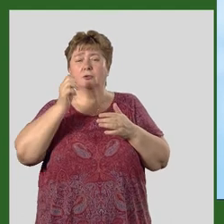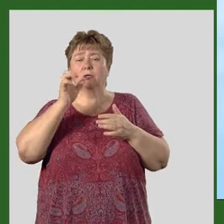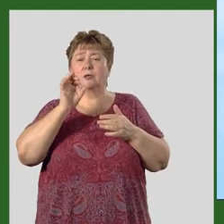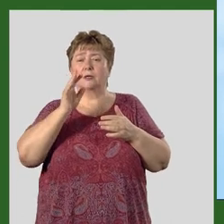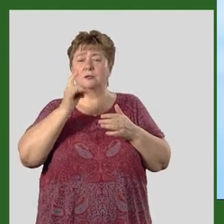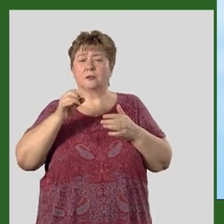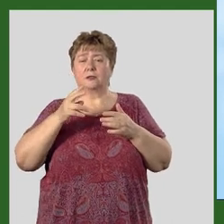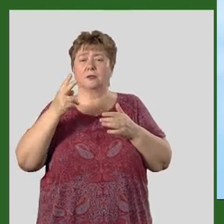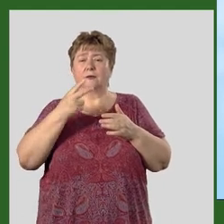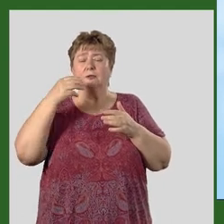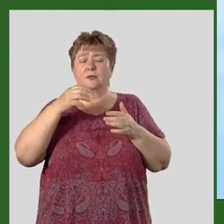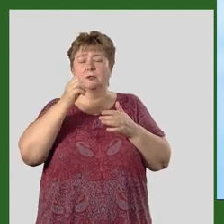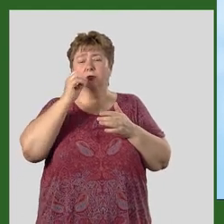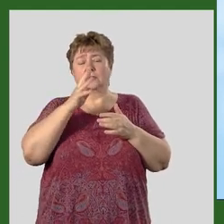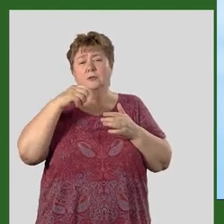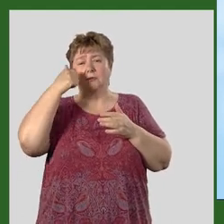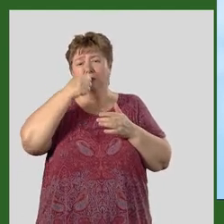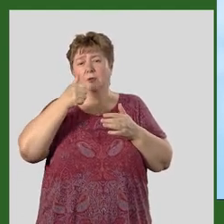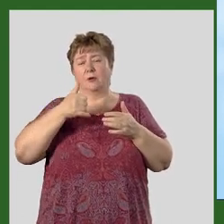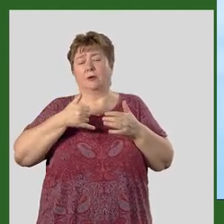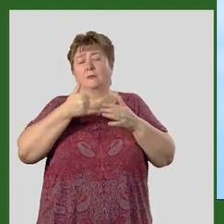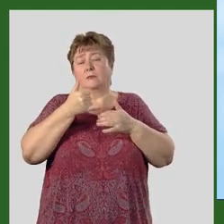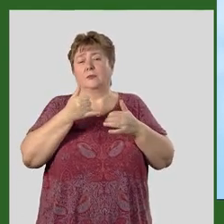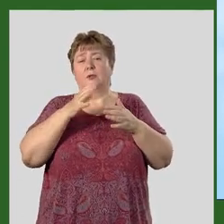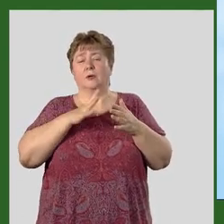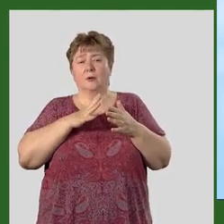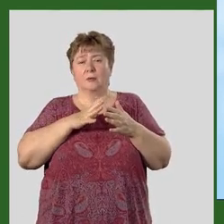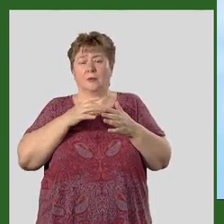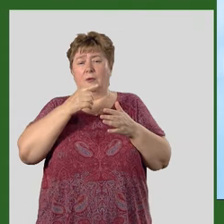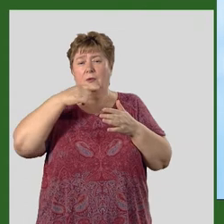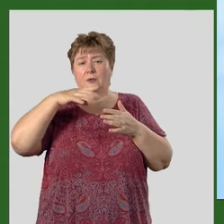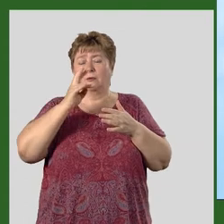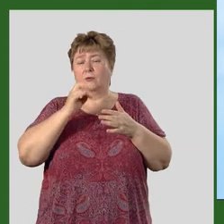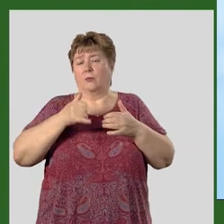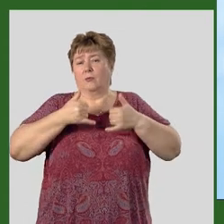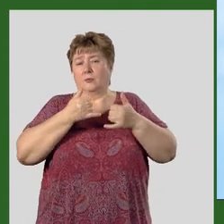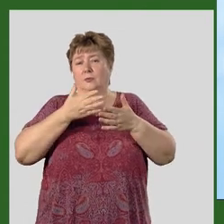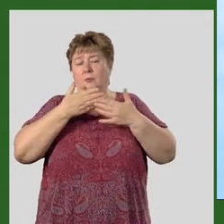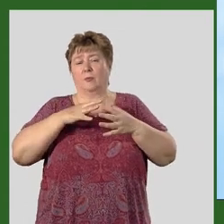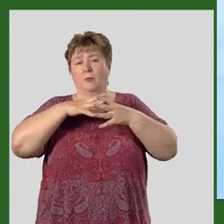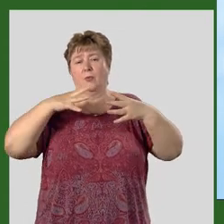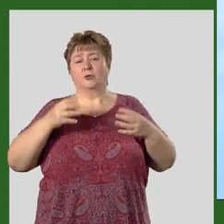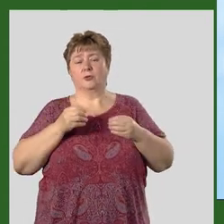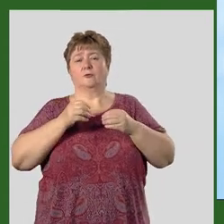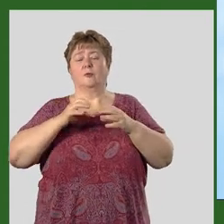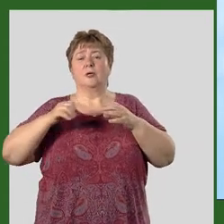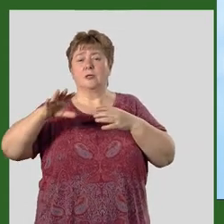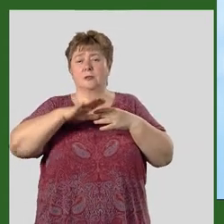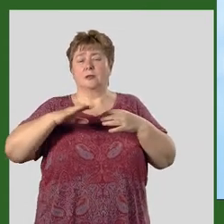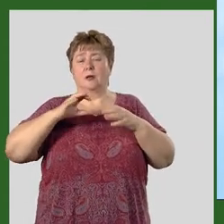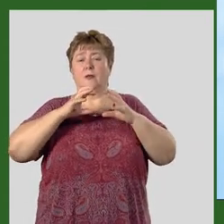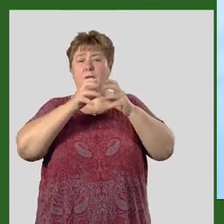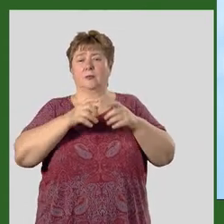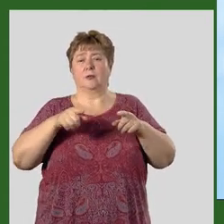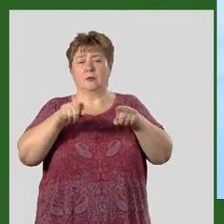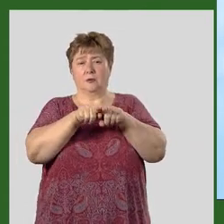были признаны в 2014 году Российской Федерацией, но не признаны большинством стран мира. В то